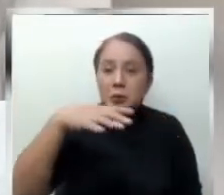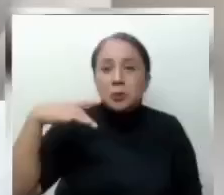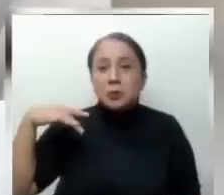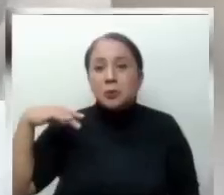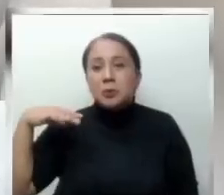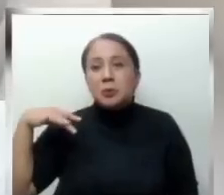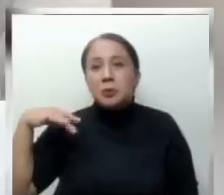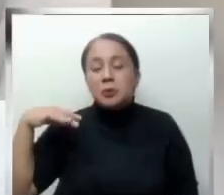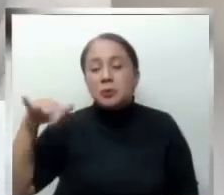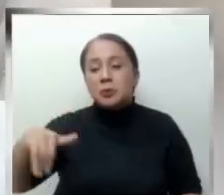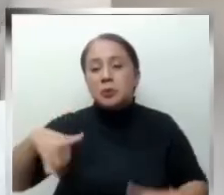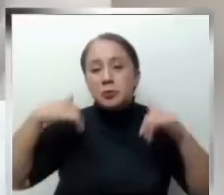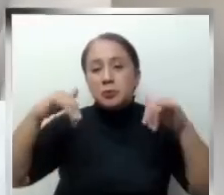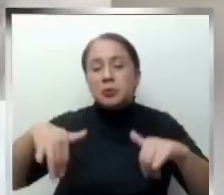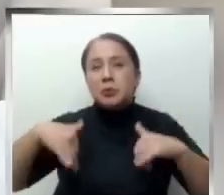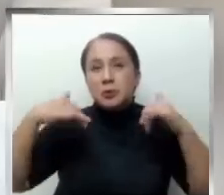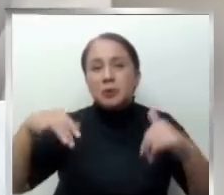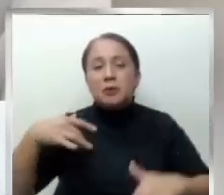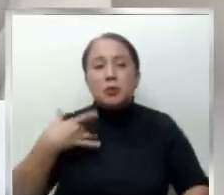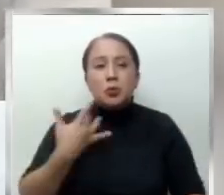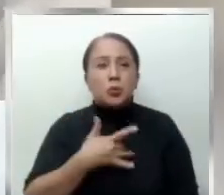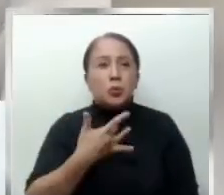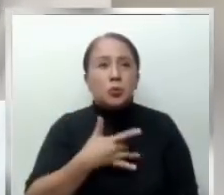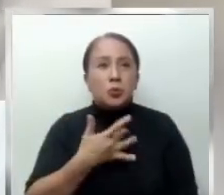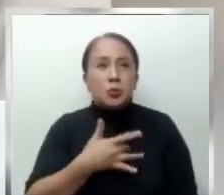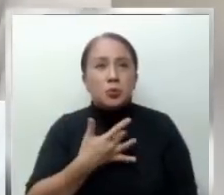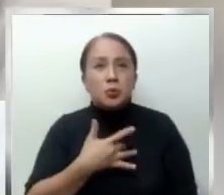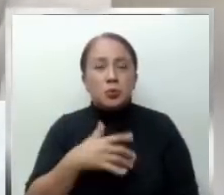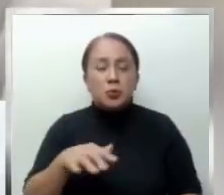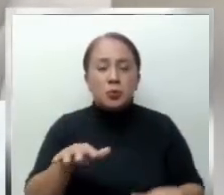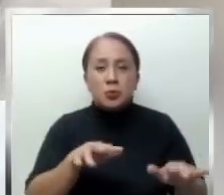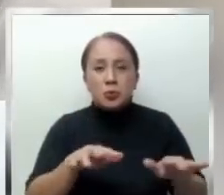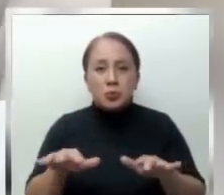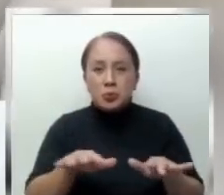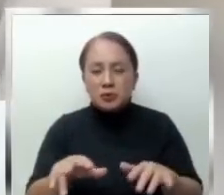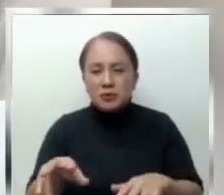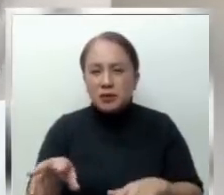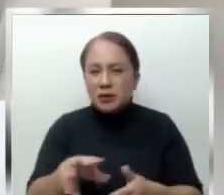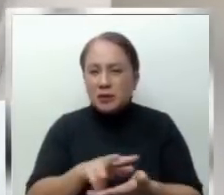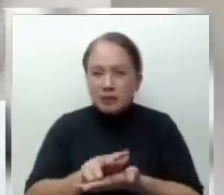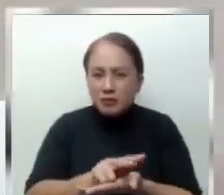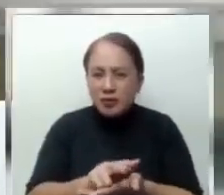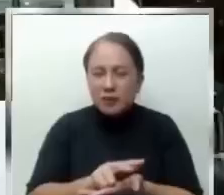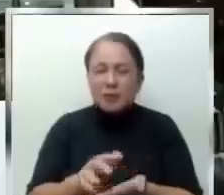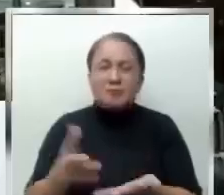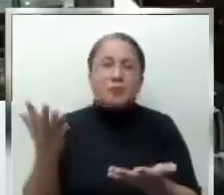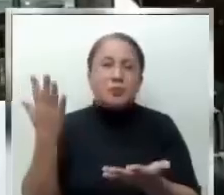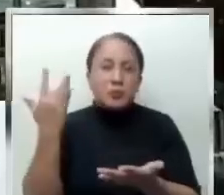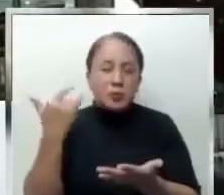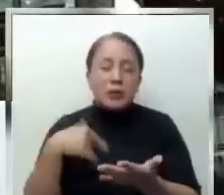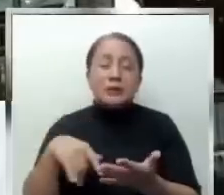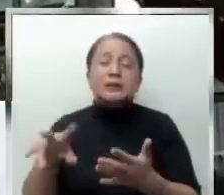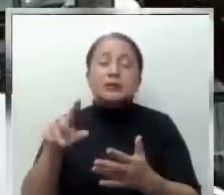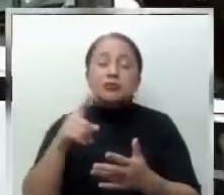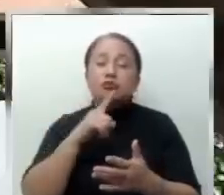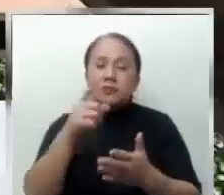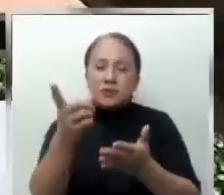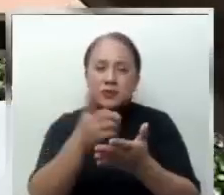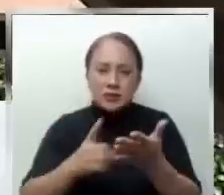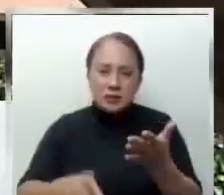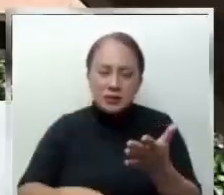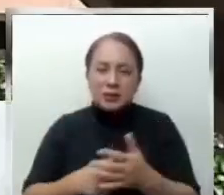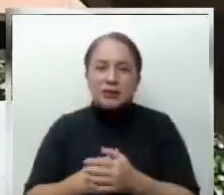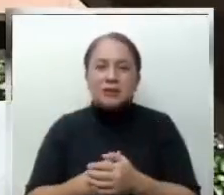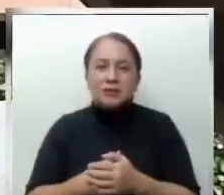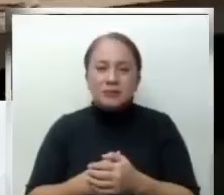ka for a while, mararamdaman mo talaga yung vibration. Dahil yun talaga ang design yan. Sa kabila nito, ipinapuntahan na rin daw